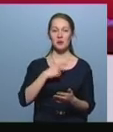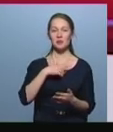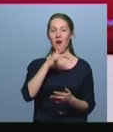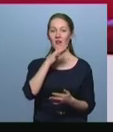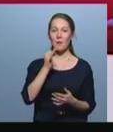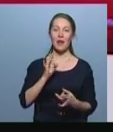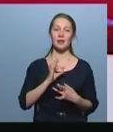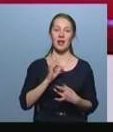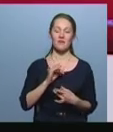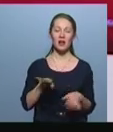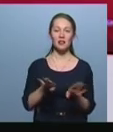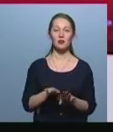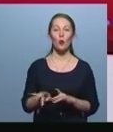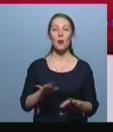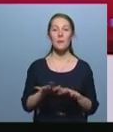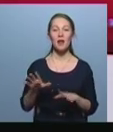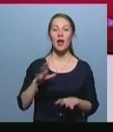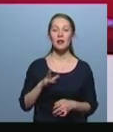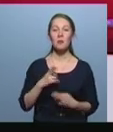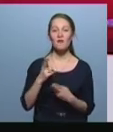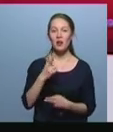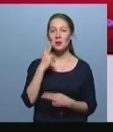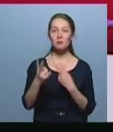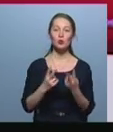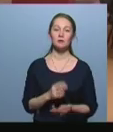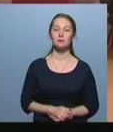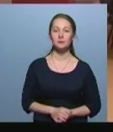нервы. На одном из таких мероприятий побывал Александр Демидов.